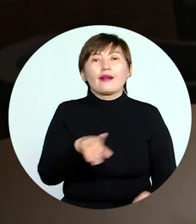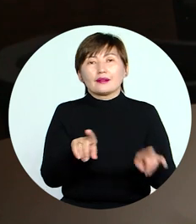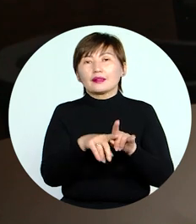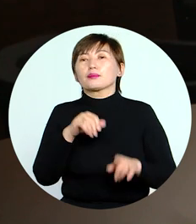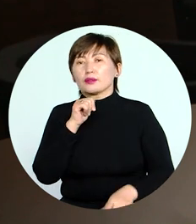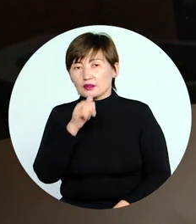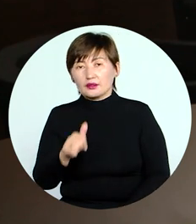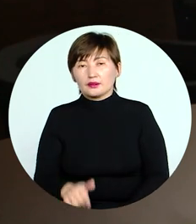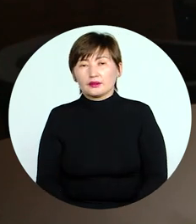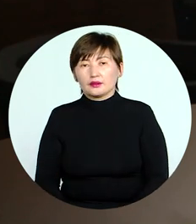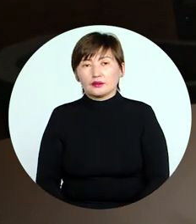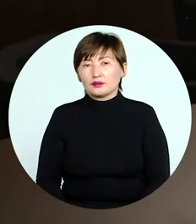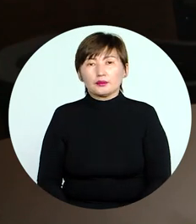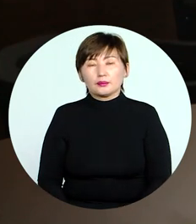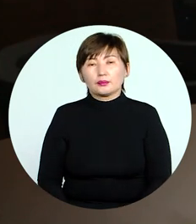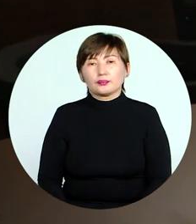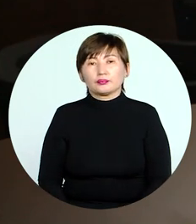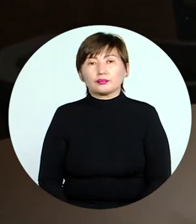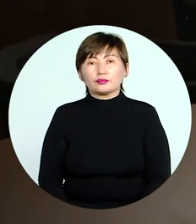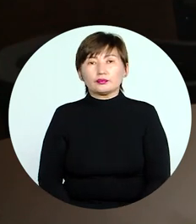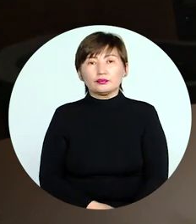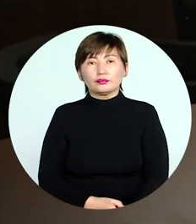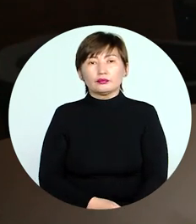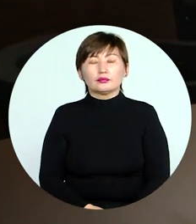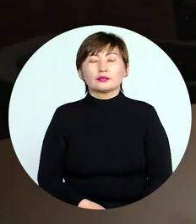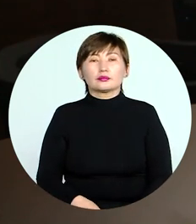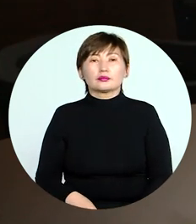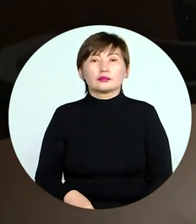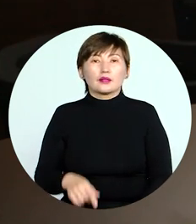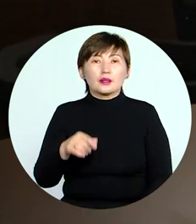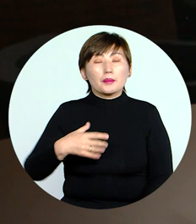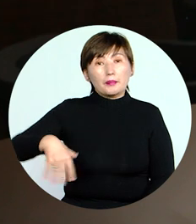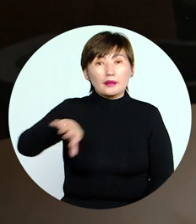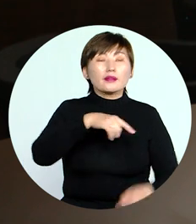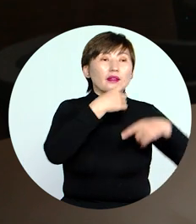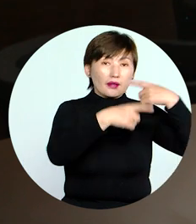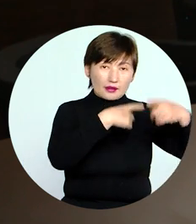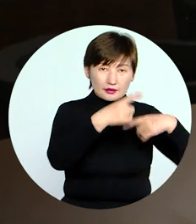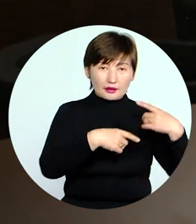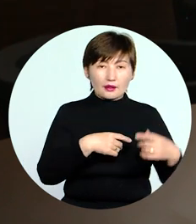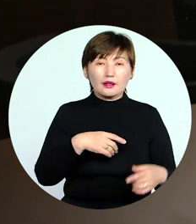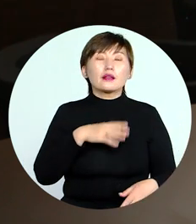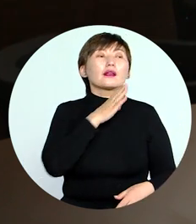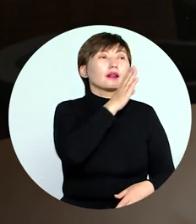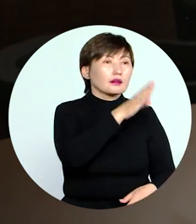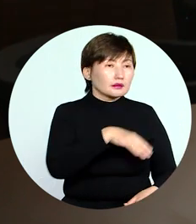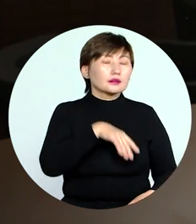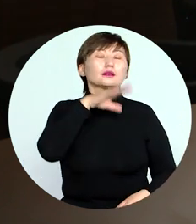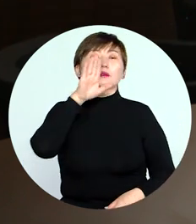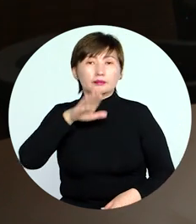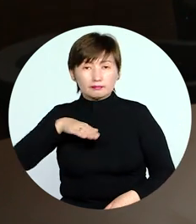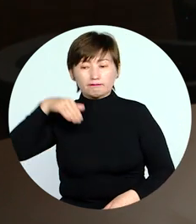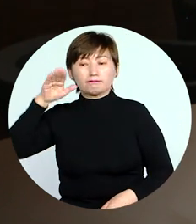нэгэн одоо хөгжийн зэмсгийн хамсраатай гэж ойлгож магадгүй. Гэтэл одоо бидний ярьж байгаа энэ ярианы ая ихшиг маань